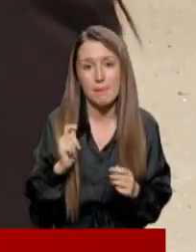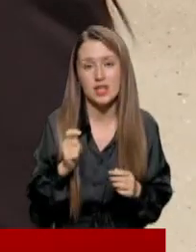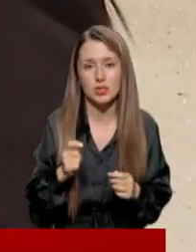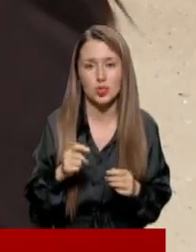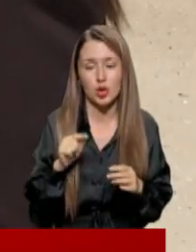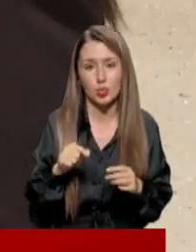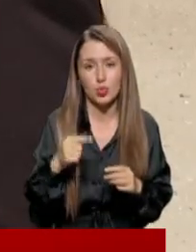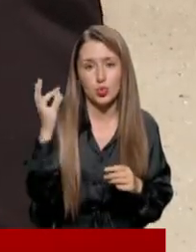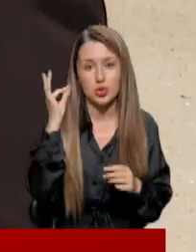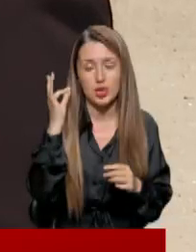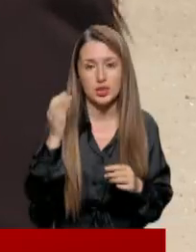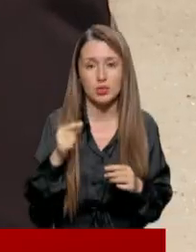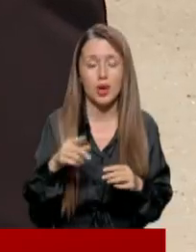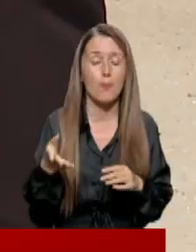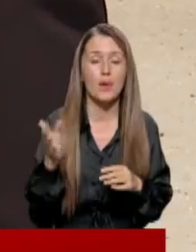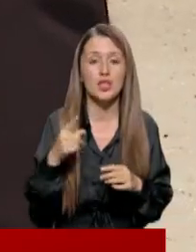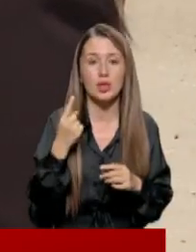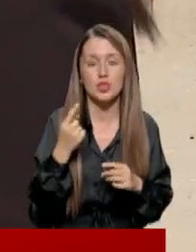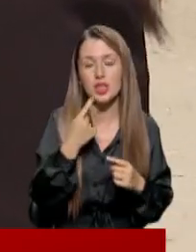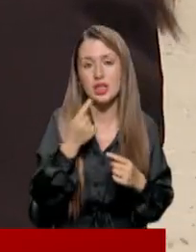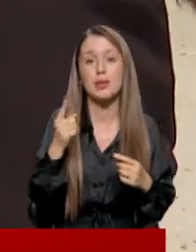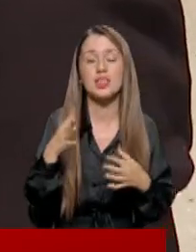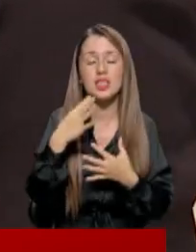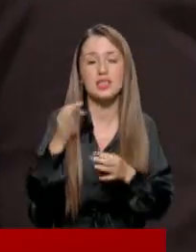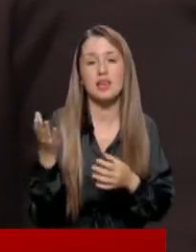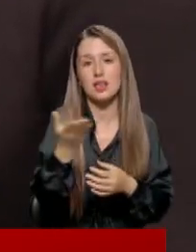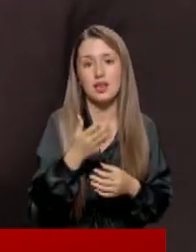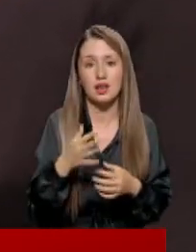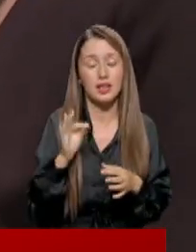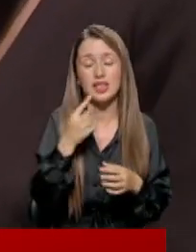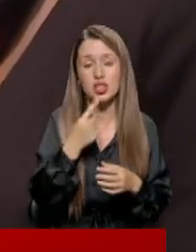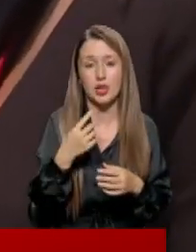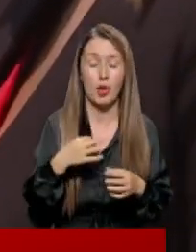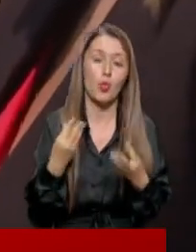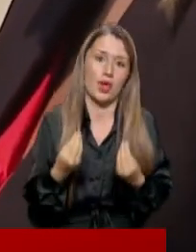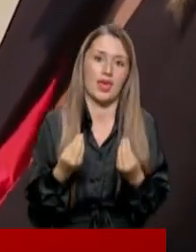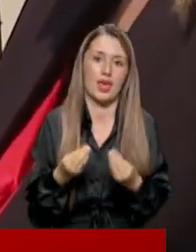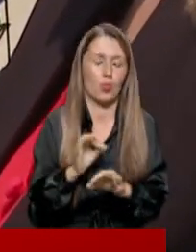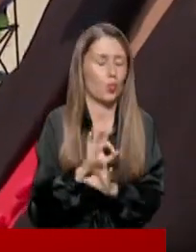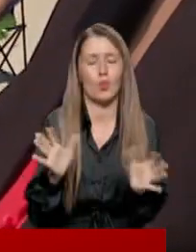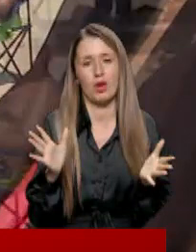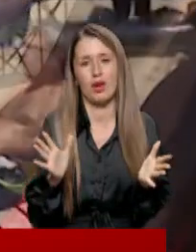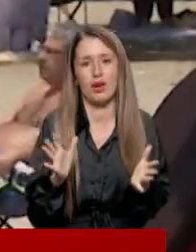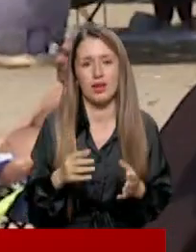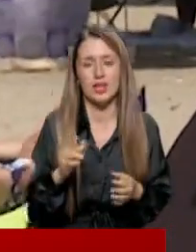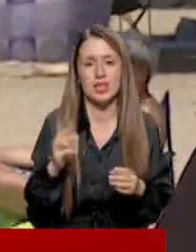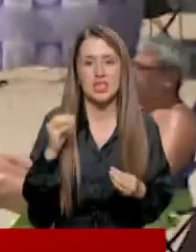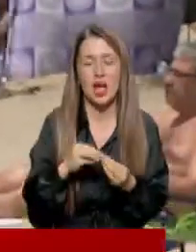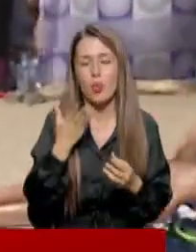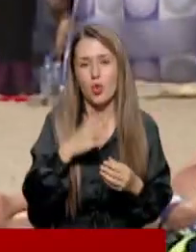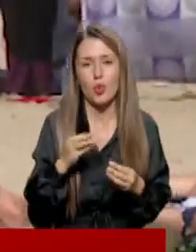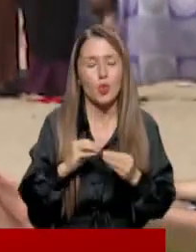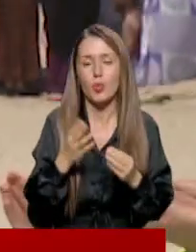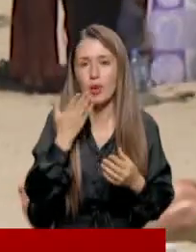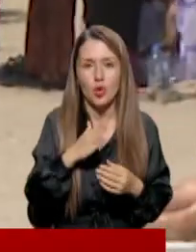mecburen bunu duyacaksınız. Bunun dışında bir şey diyemez ki insanlar. Yani ne diyecekler ki size, ben çok iyiyim, müthişim, zam yok, herhangi bir